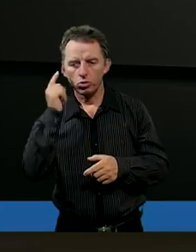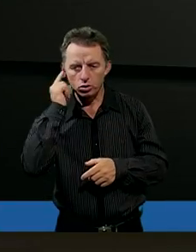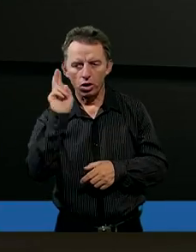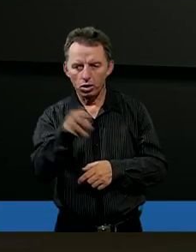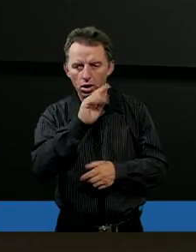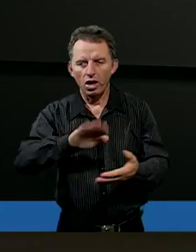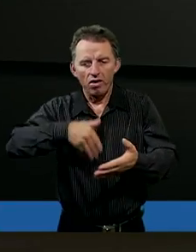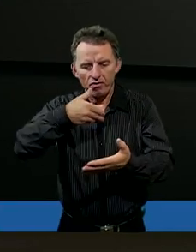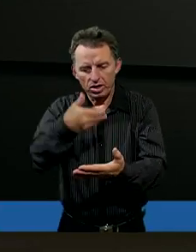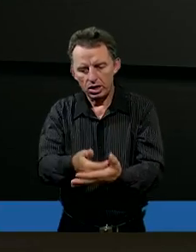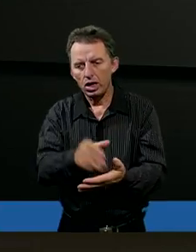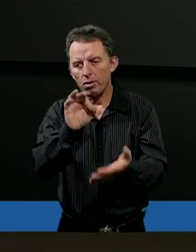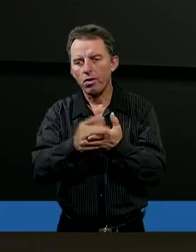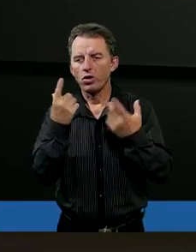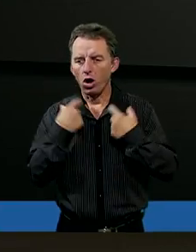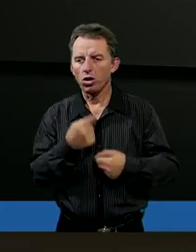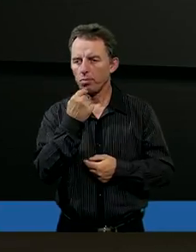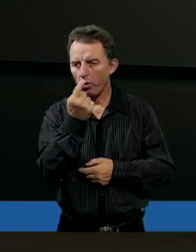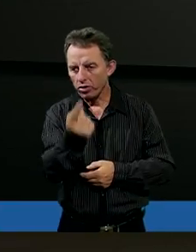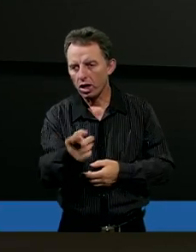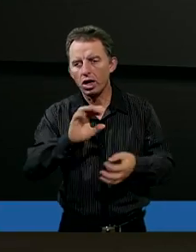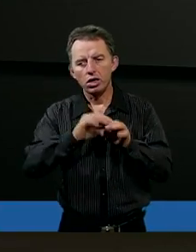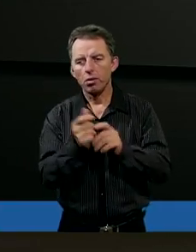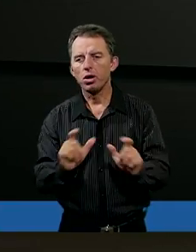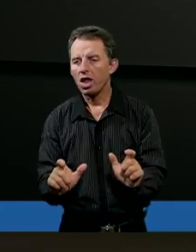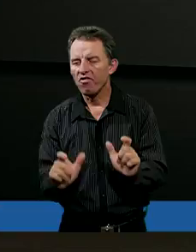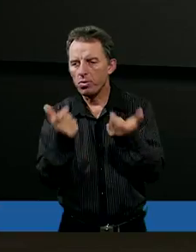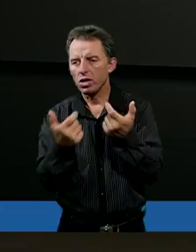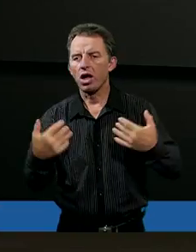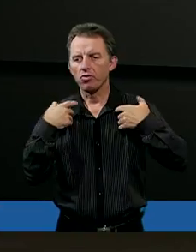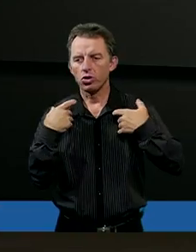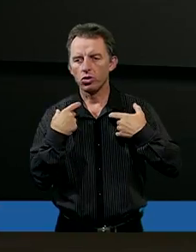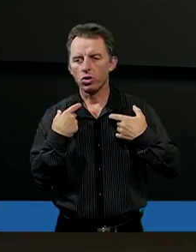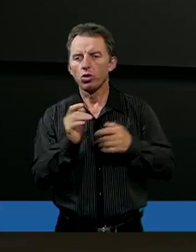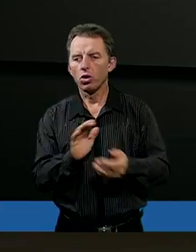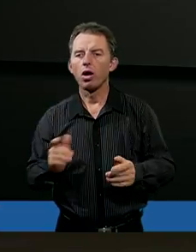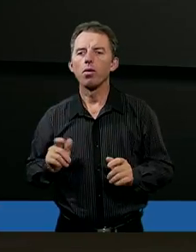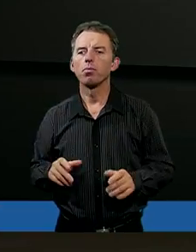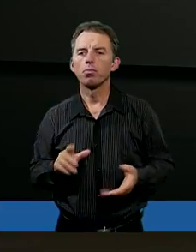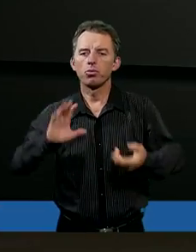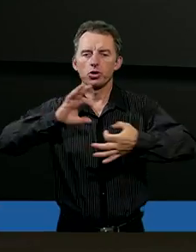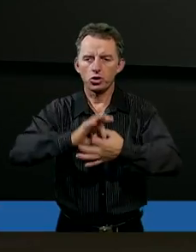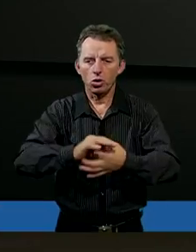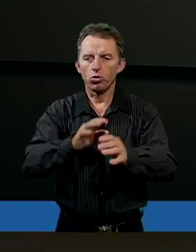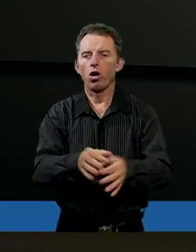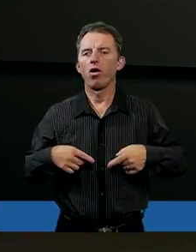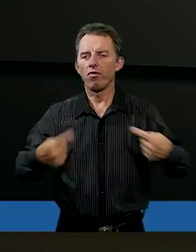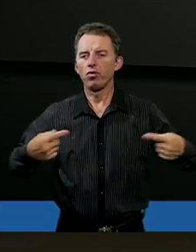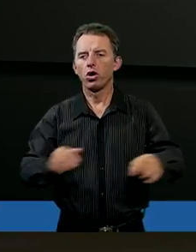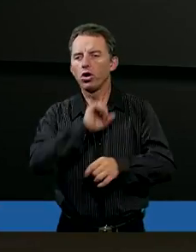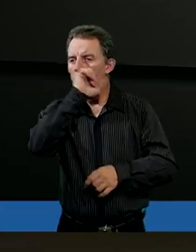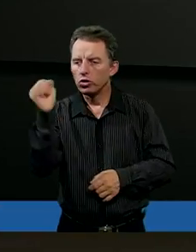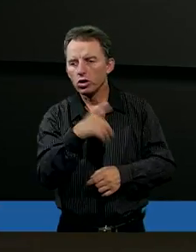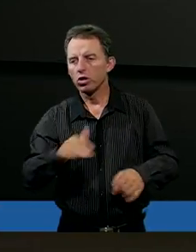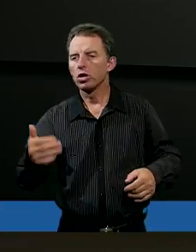kiedyś wyznanie pewnej osoby, która powiedziała, że gdyby nie wypadek w życiu, który ją przykuł do wózka, być może nigdy